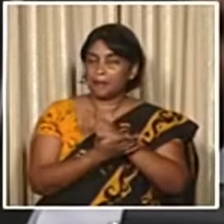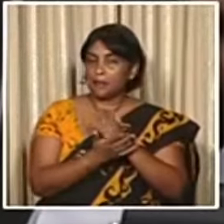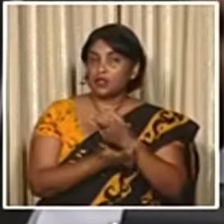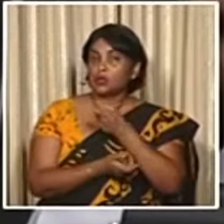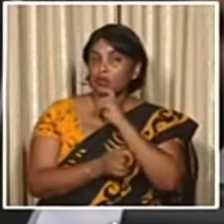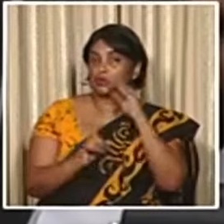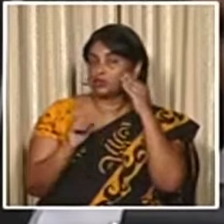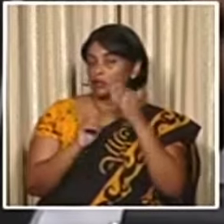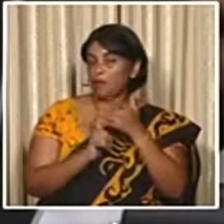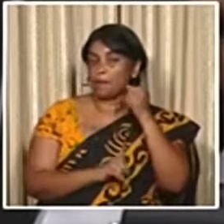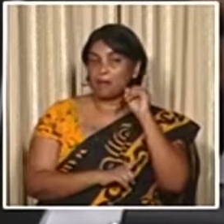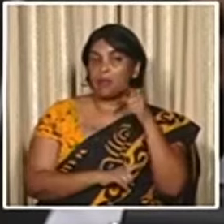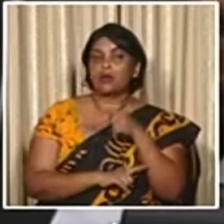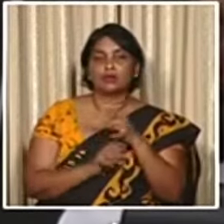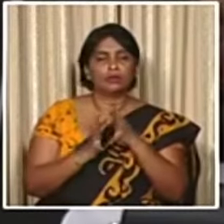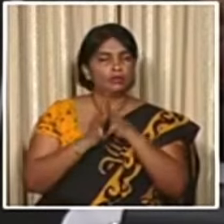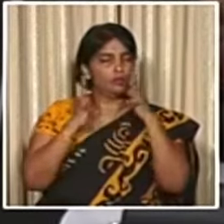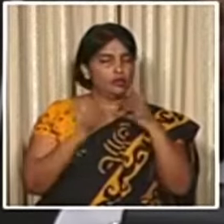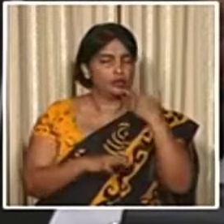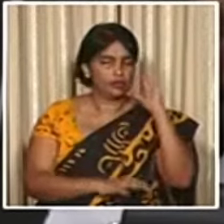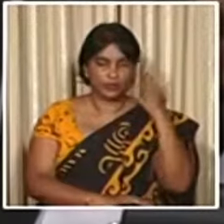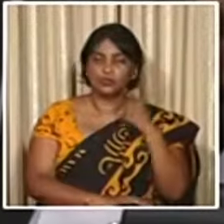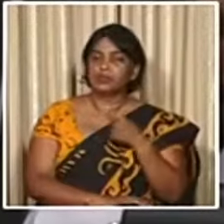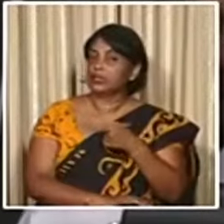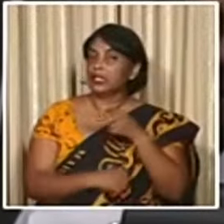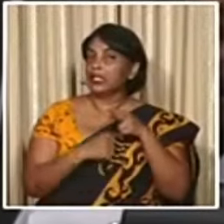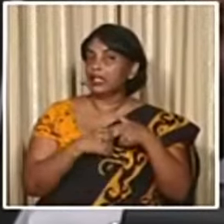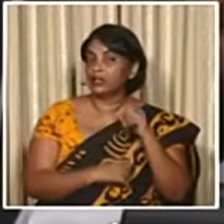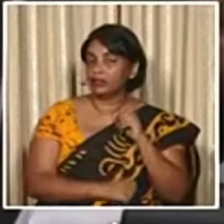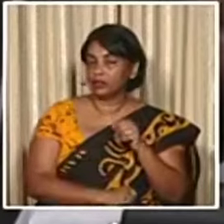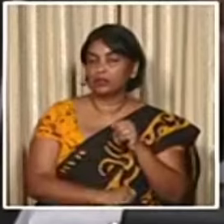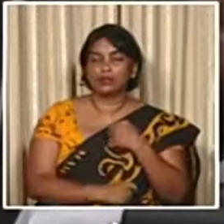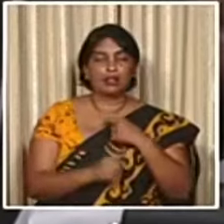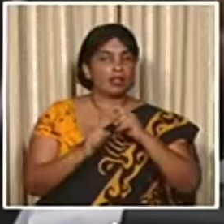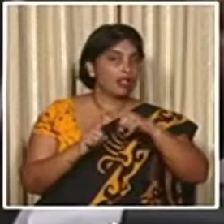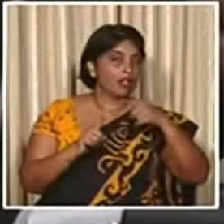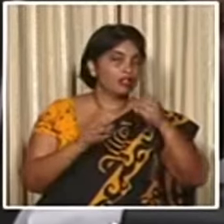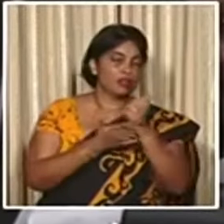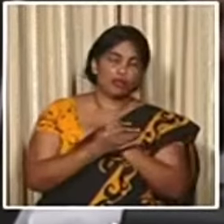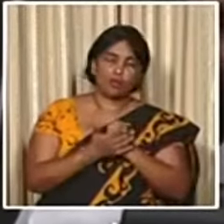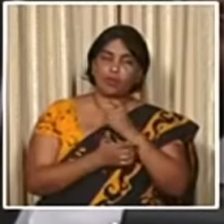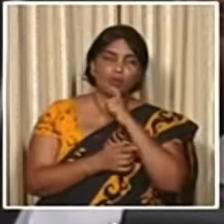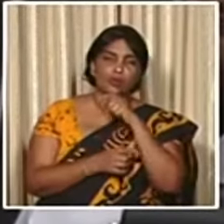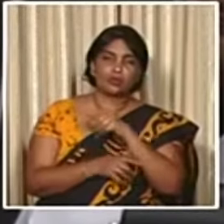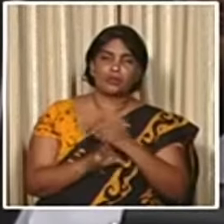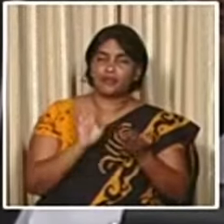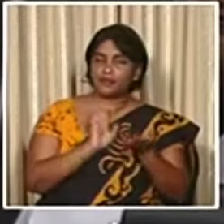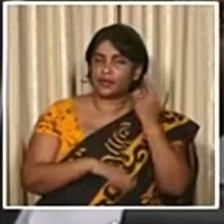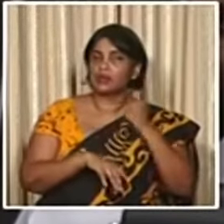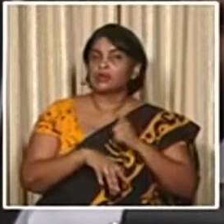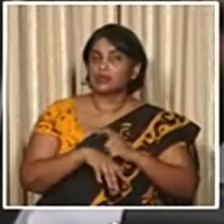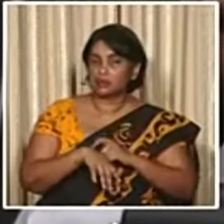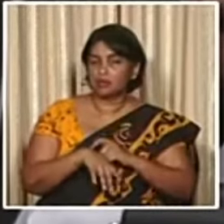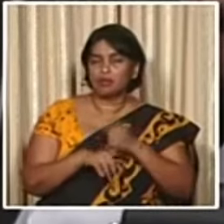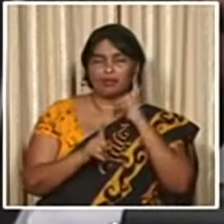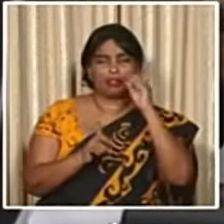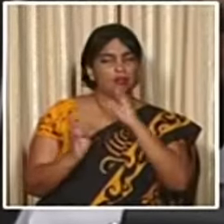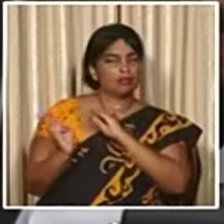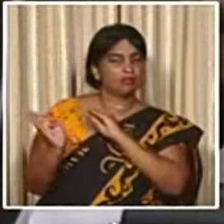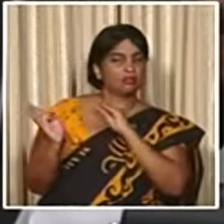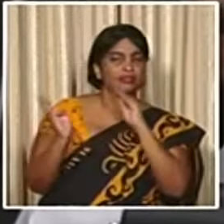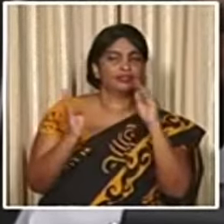නඩු සම්බන්ධ ප්‍රමාදය ඉතාමත්ම විශේෂිතයි. හේතුව අනෙකුත් සෑම නඩුවකටම වඩා වැඩි කාලයක් කල්ැදෙන